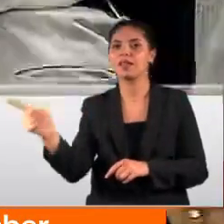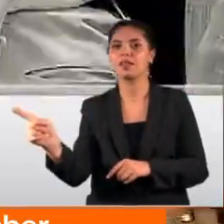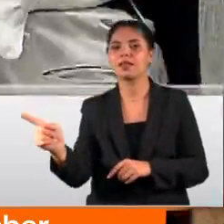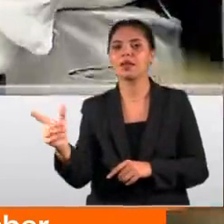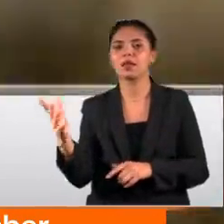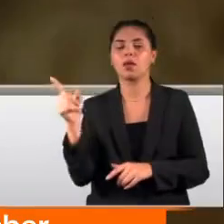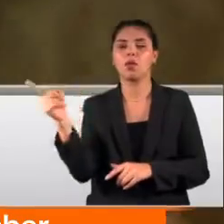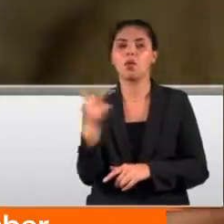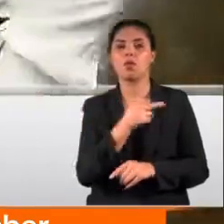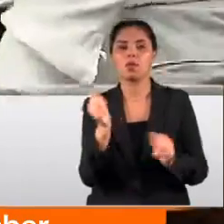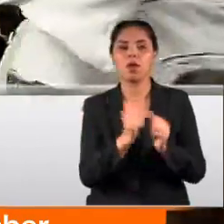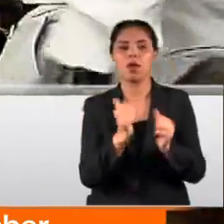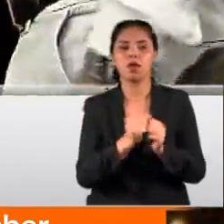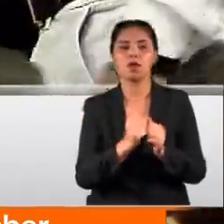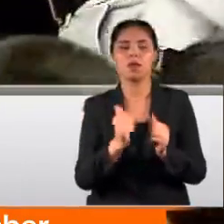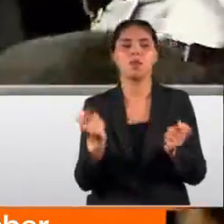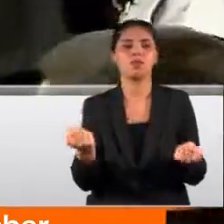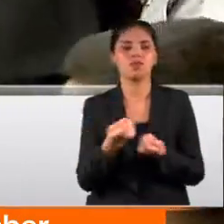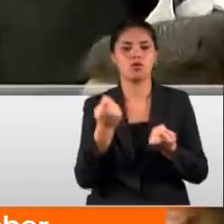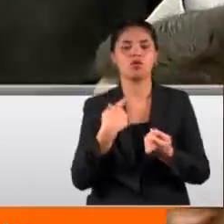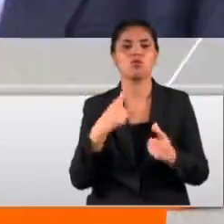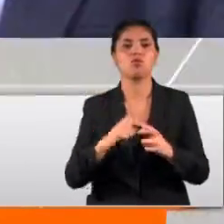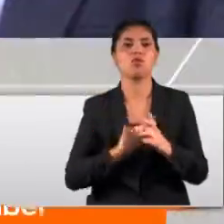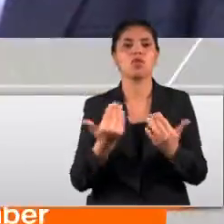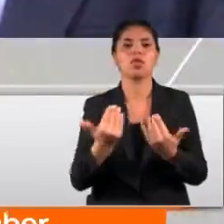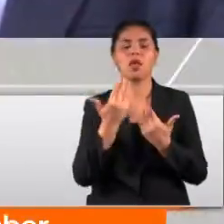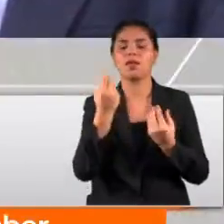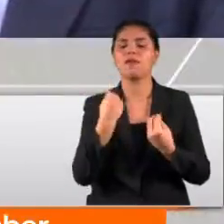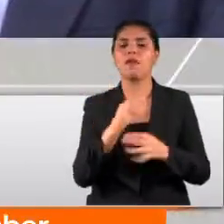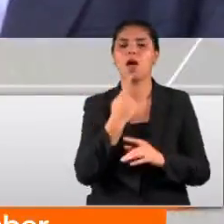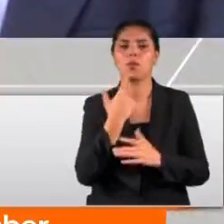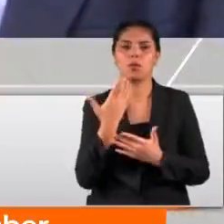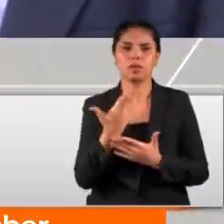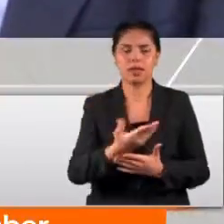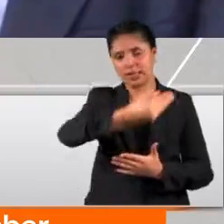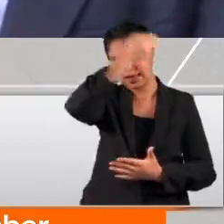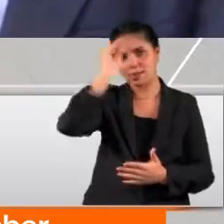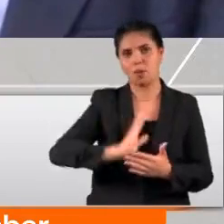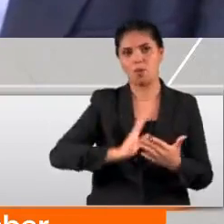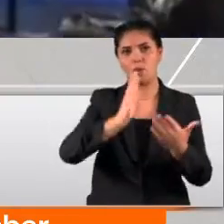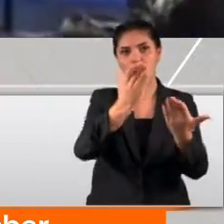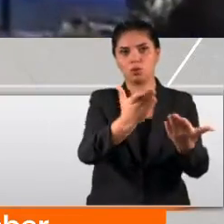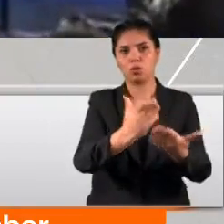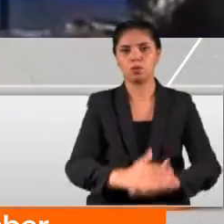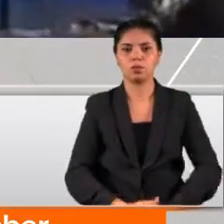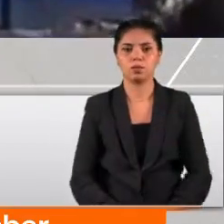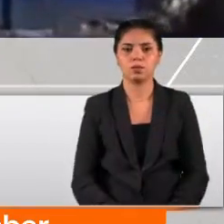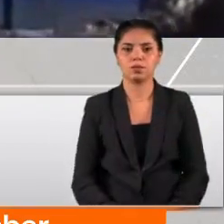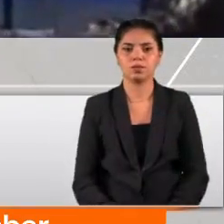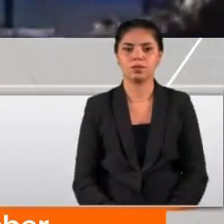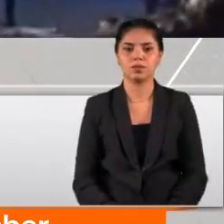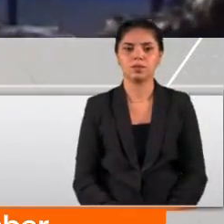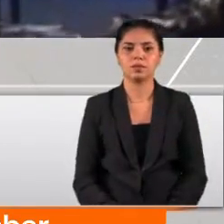aleyhime çalışıyor, projelerimizi desteklemiyor sözleriyle eleştirdi. O kapalı toplantıda yaptığı bazı değerlendirmeler CHP